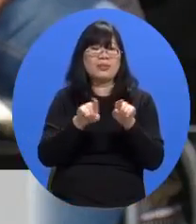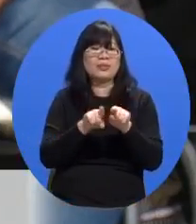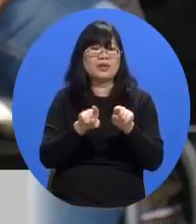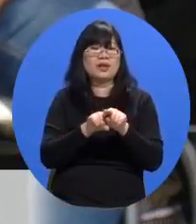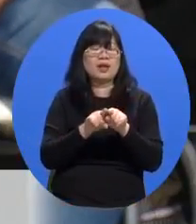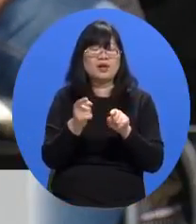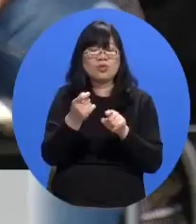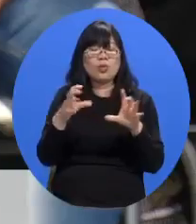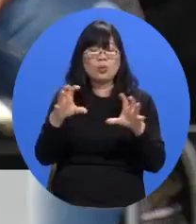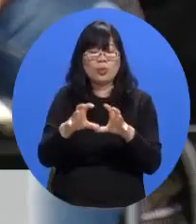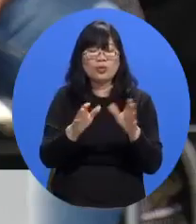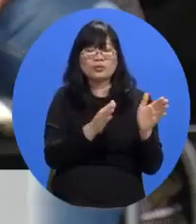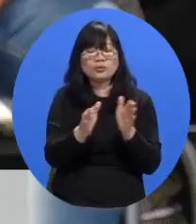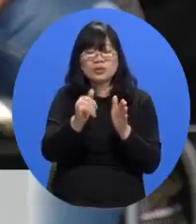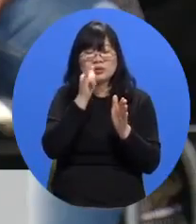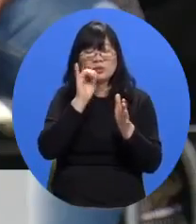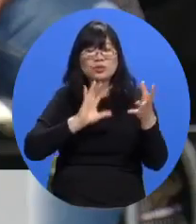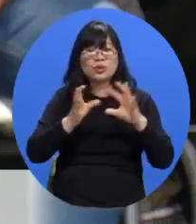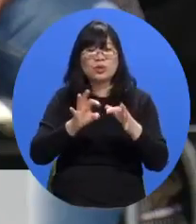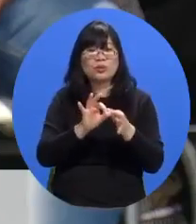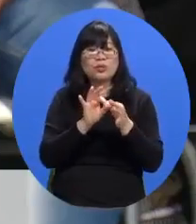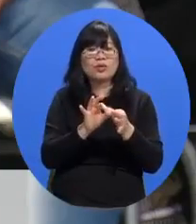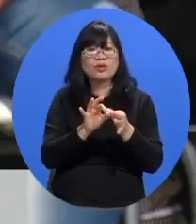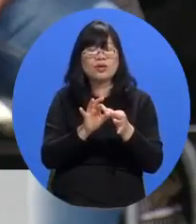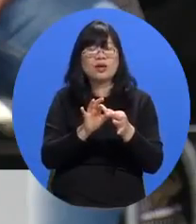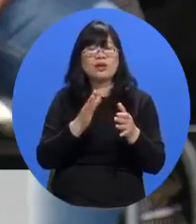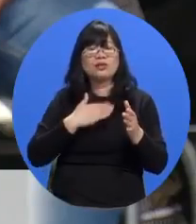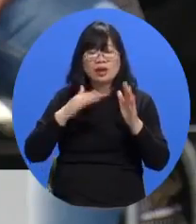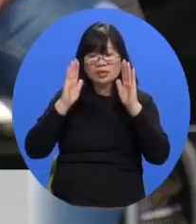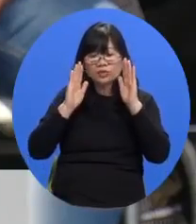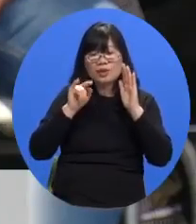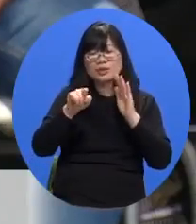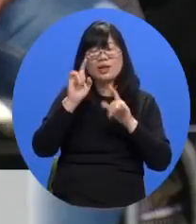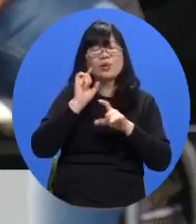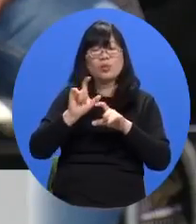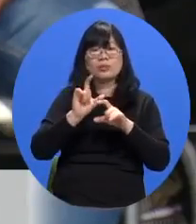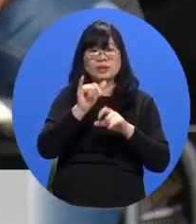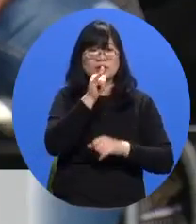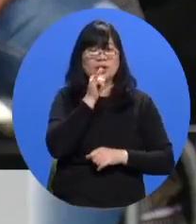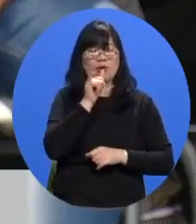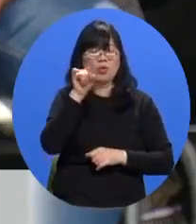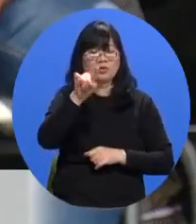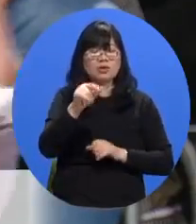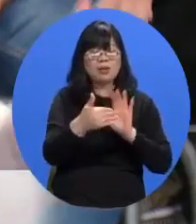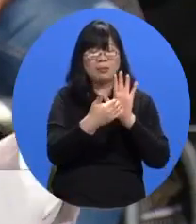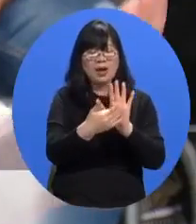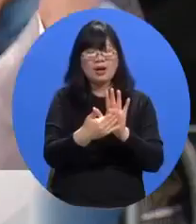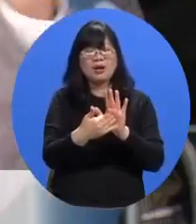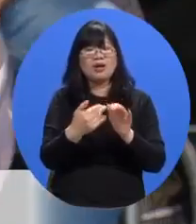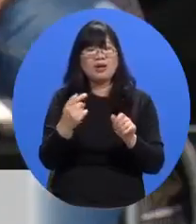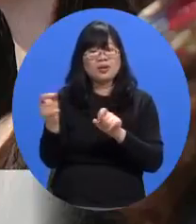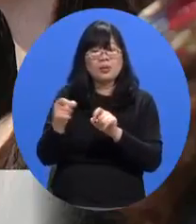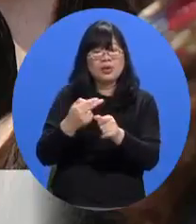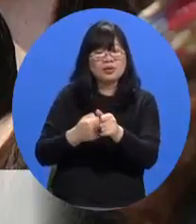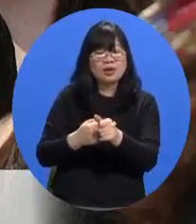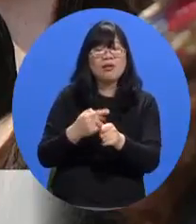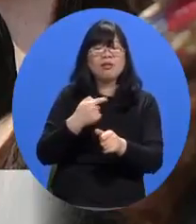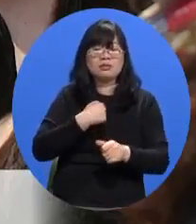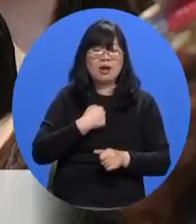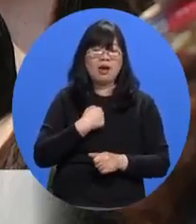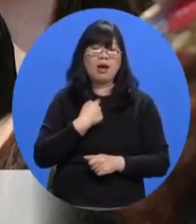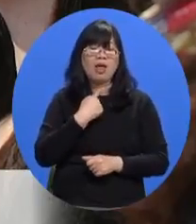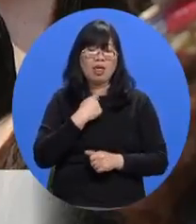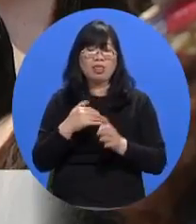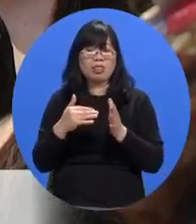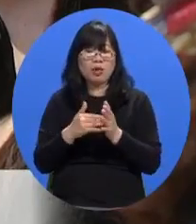소모임을 구성하고 토론을 통해서 내 수업이 나는 이런 게 고민이었어. 이게 어디서 막혔어? 그러면 옆에 선생님이 난 이렇게 해보니까